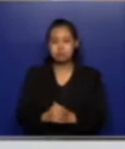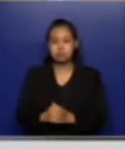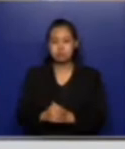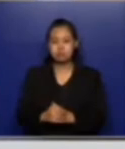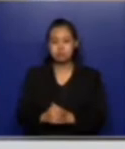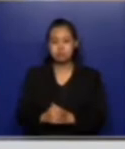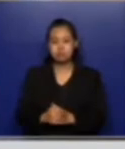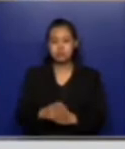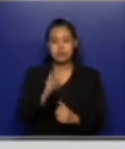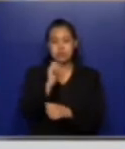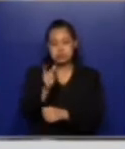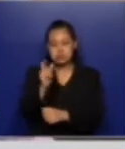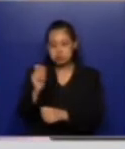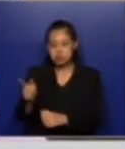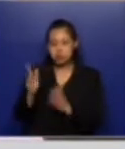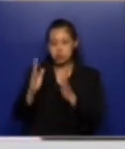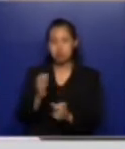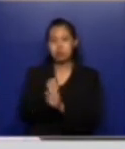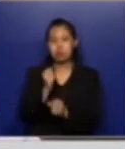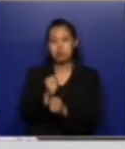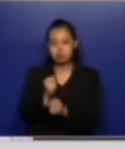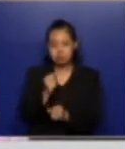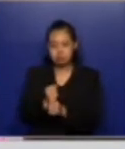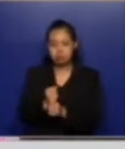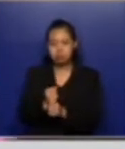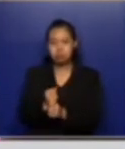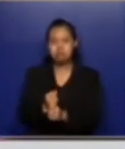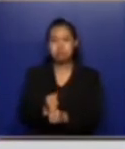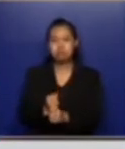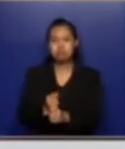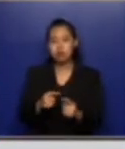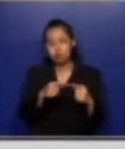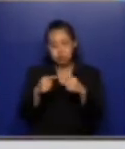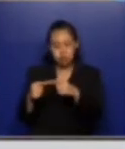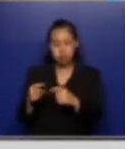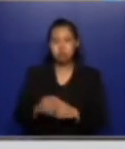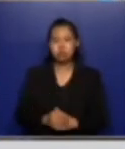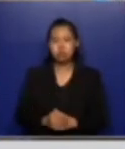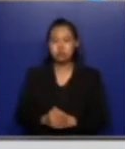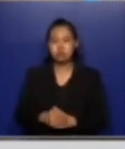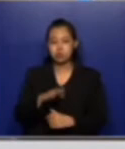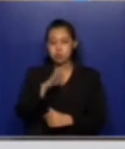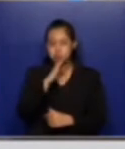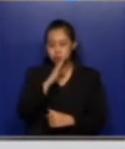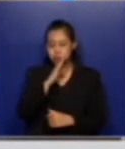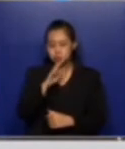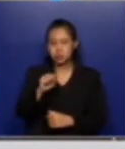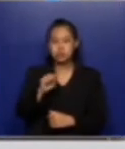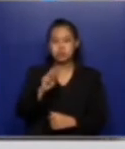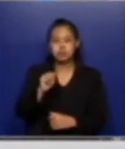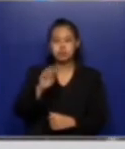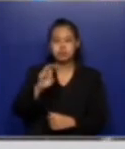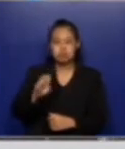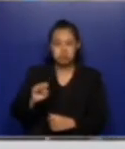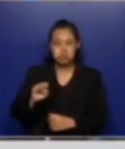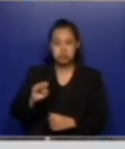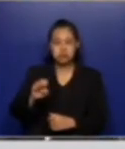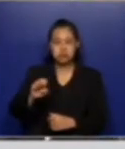ได้จ้างงานจ้างอาชีพต่อไปถ้า SME หรือผู้ประกอบการไม่ฟื้นถามว่าใครจะจ้างแรงงานเห